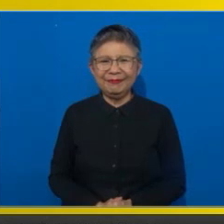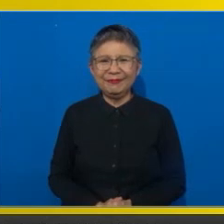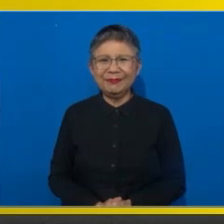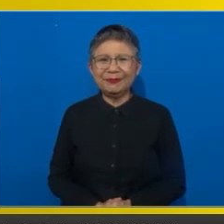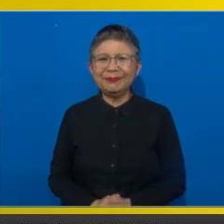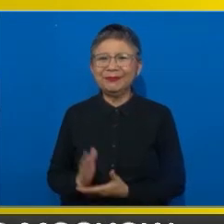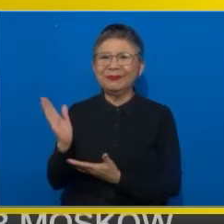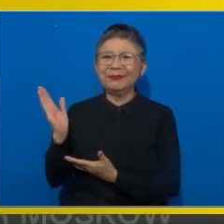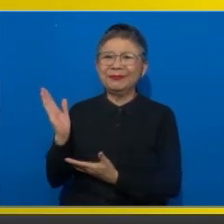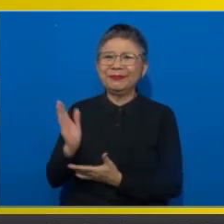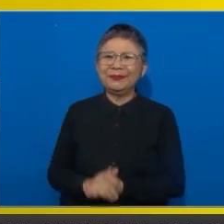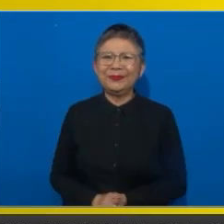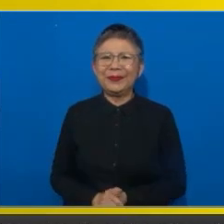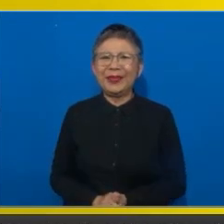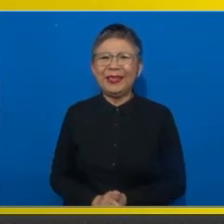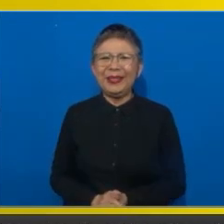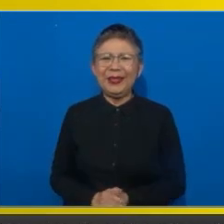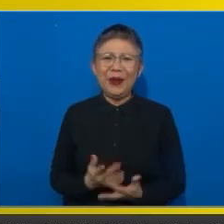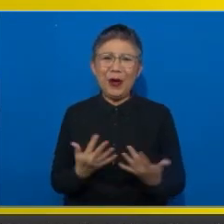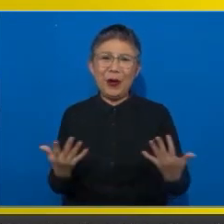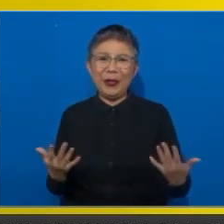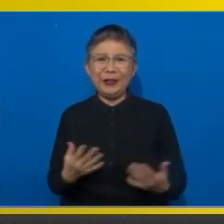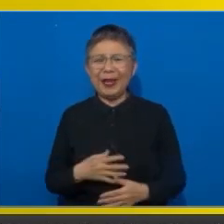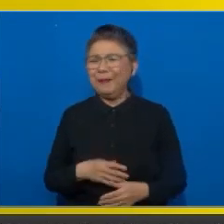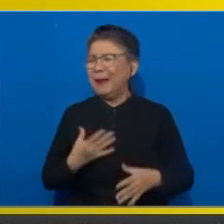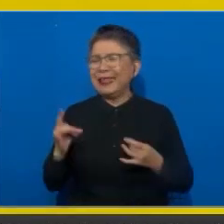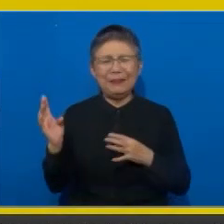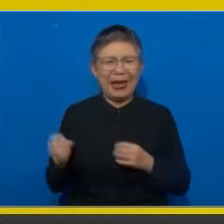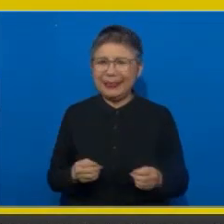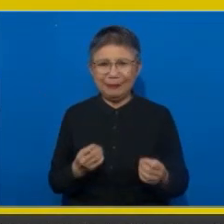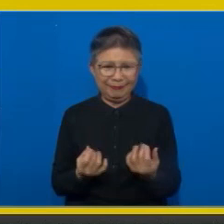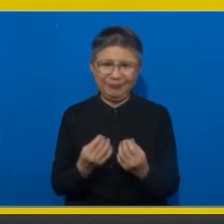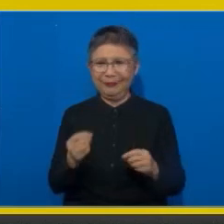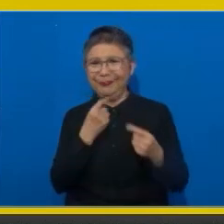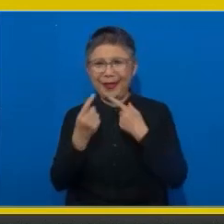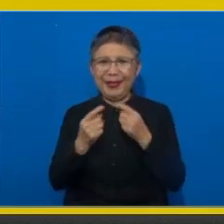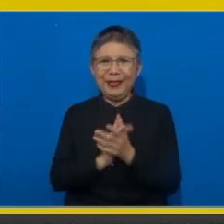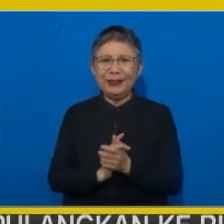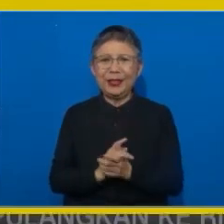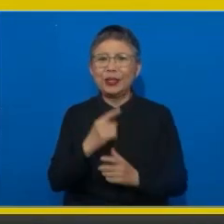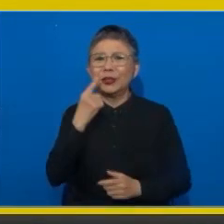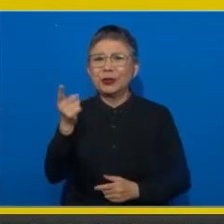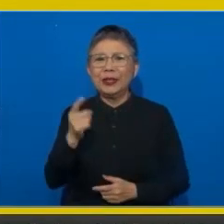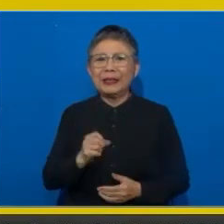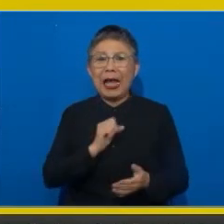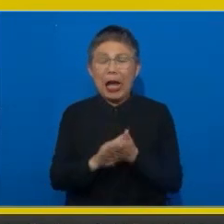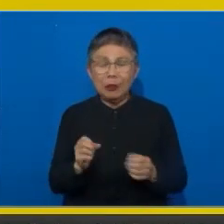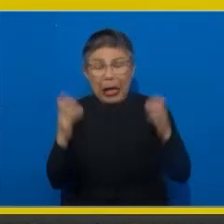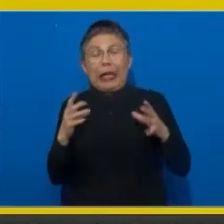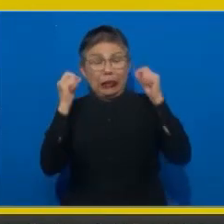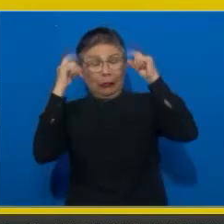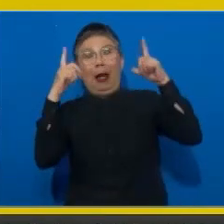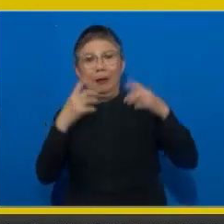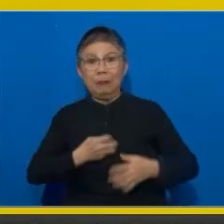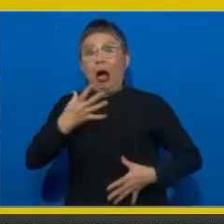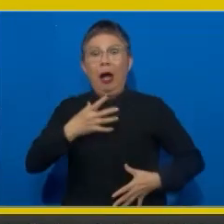Aksi unik yang menggelitik ini pun ditanggapi warganet dengan berbagai komentar. Mulai dari menyebut akan langsung bangun mendengar